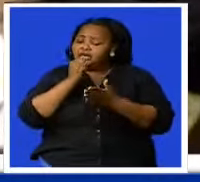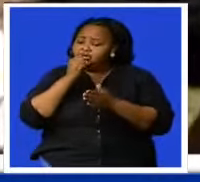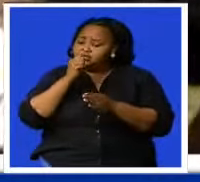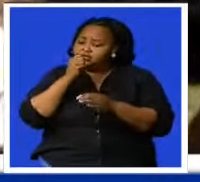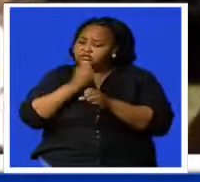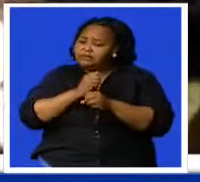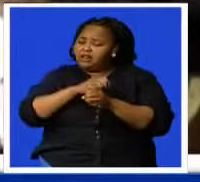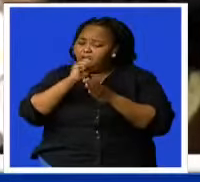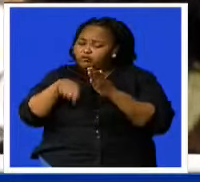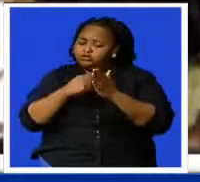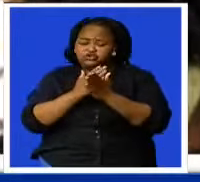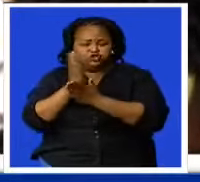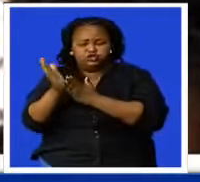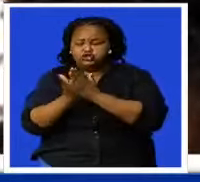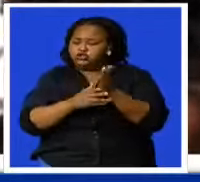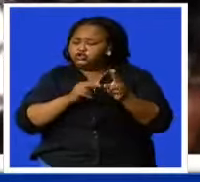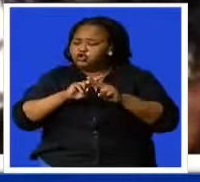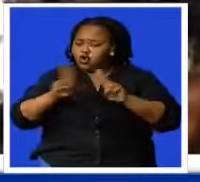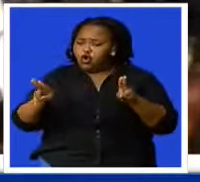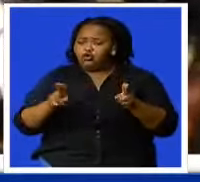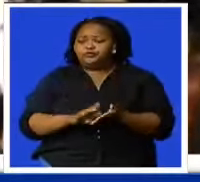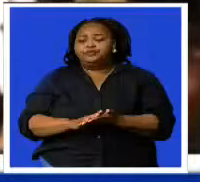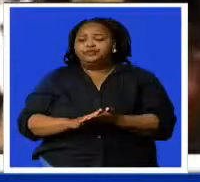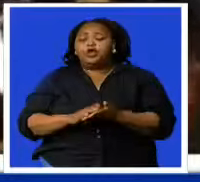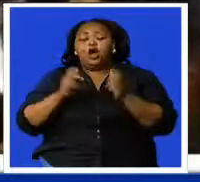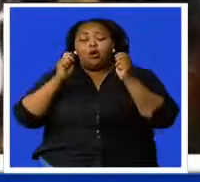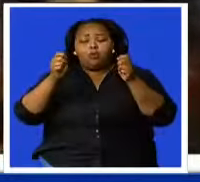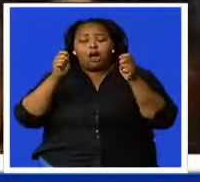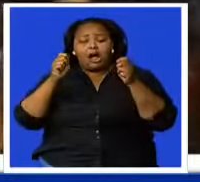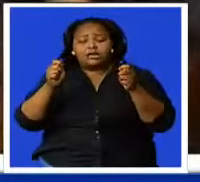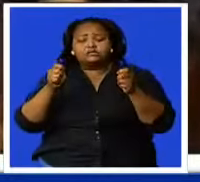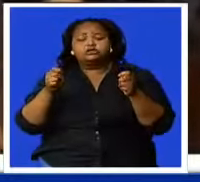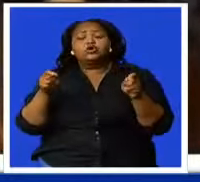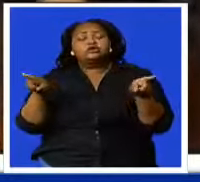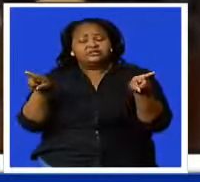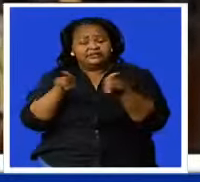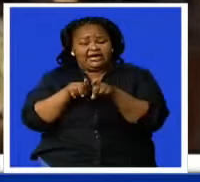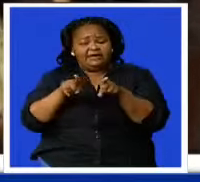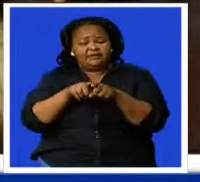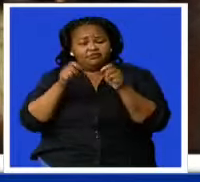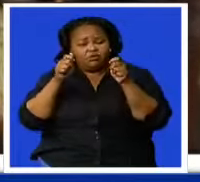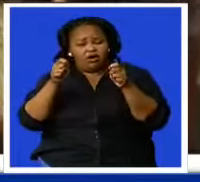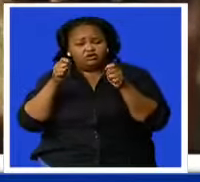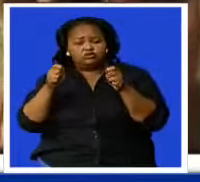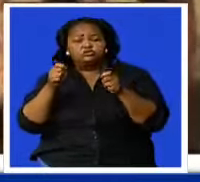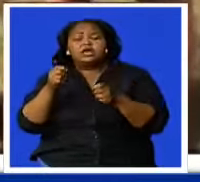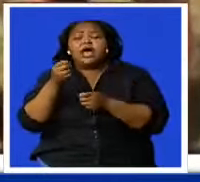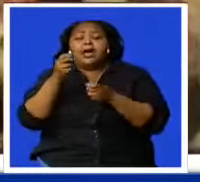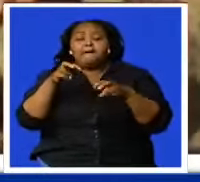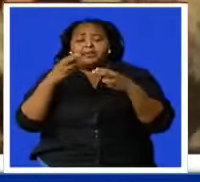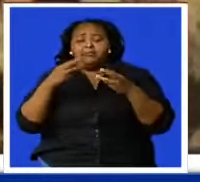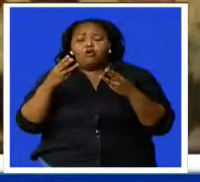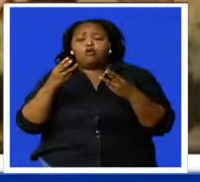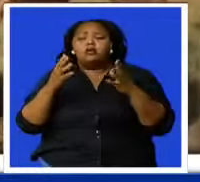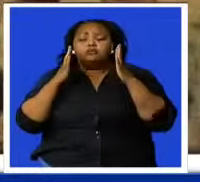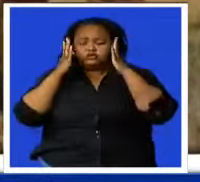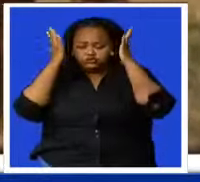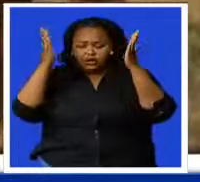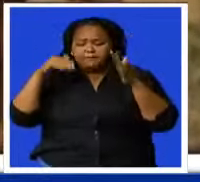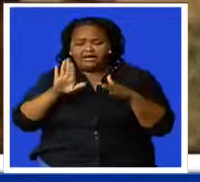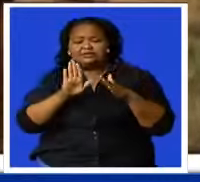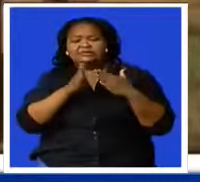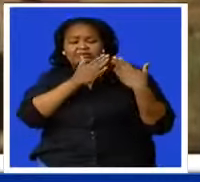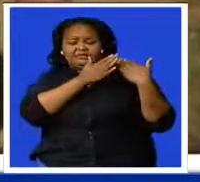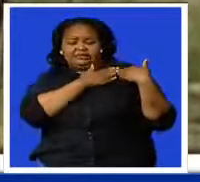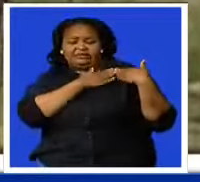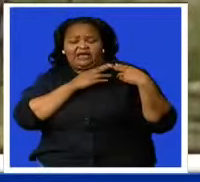mkhankaso uhambisana nemkhankaso lowasukumiswa nguNdvunankhulu welive wekuthi amaSwati ahlanyele tihlahla onke imvelo,